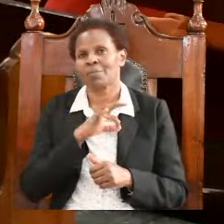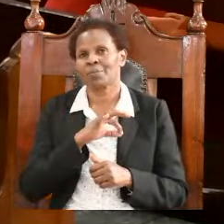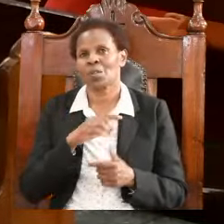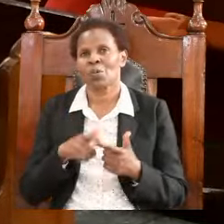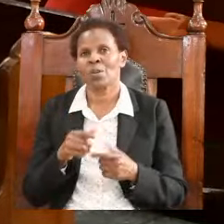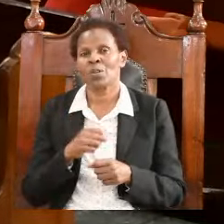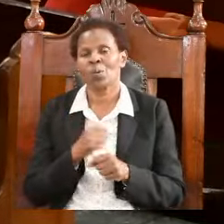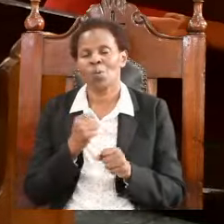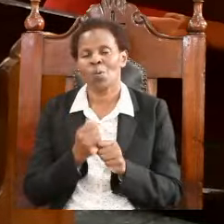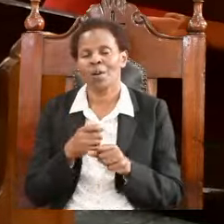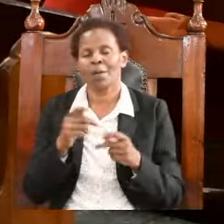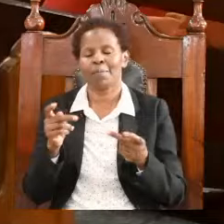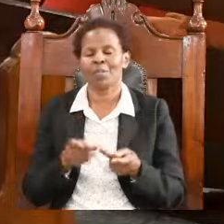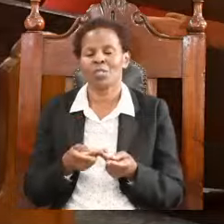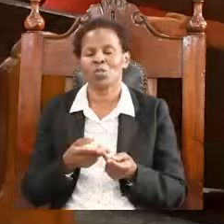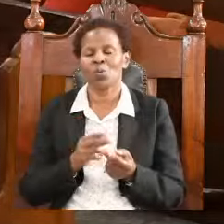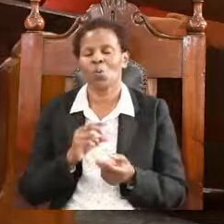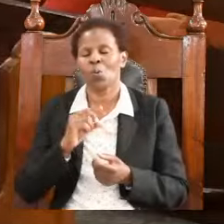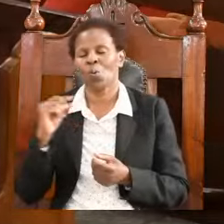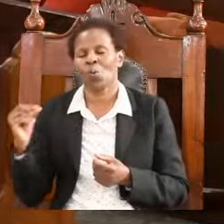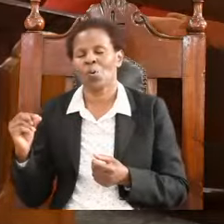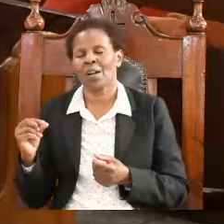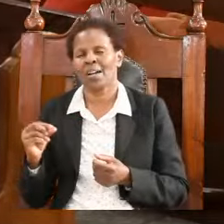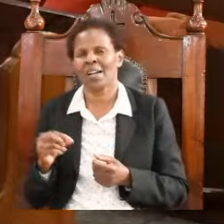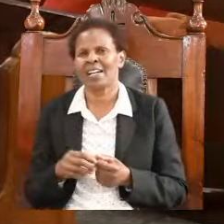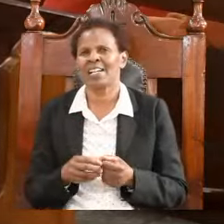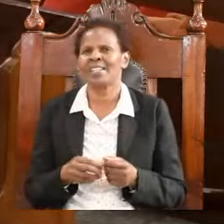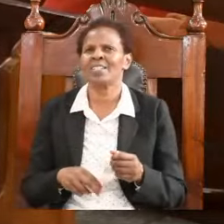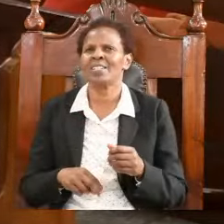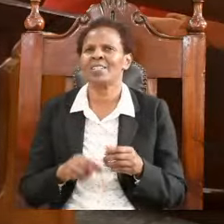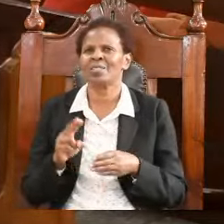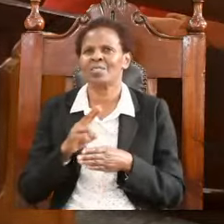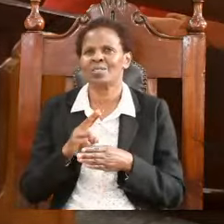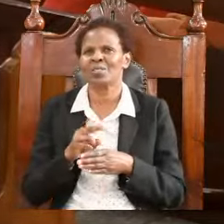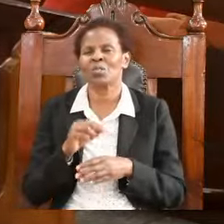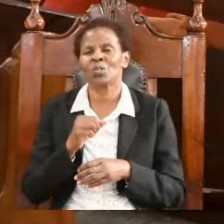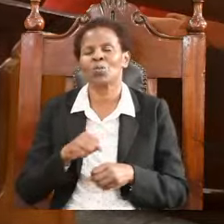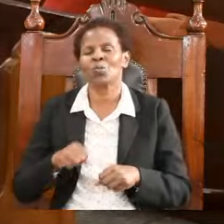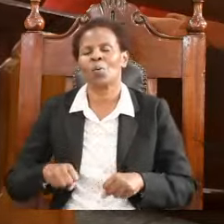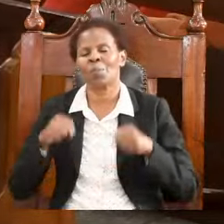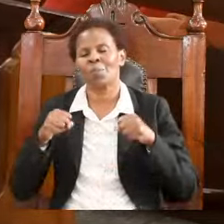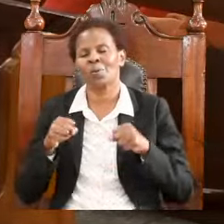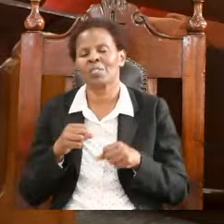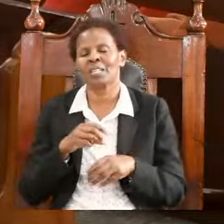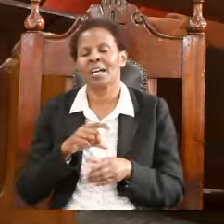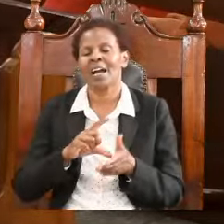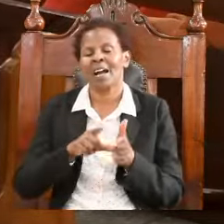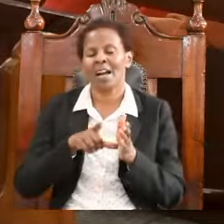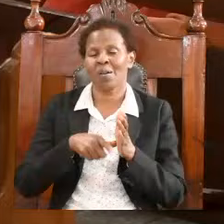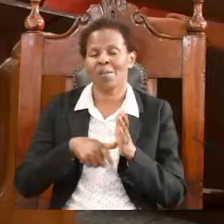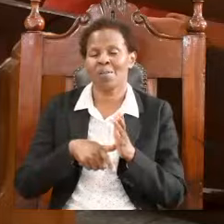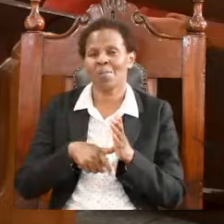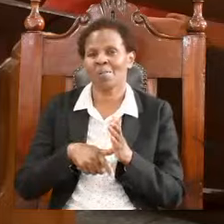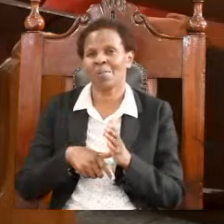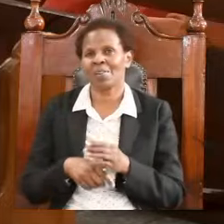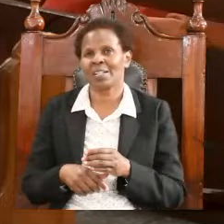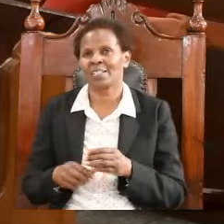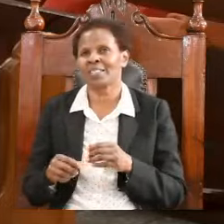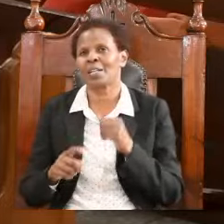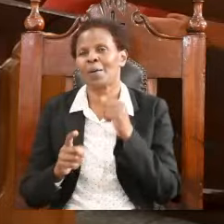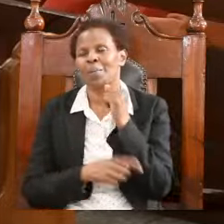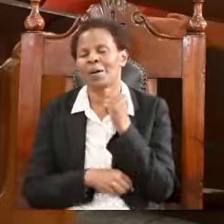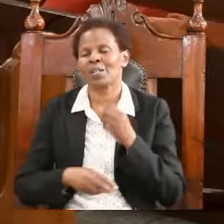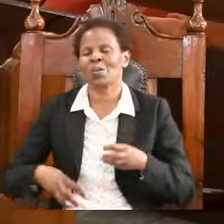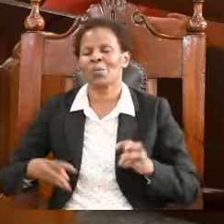wira-ini haria urutaga wira waiya mathaa morio kwandikite ukaugaga urio kuo no nduri kuo riria ringi